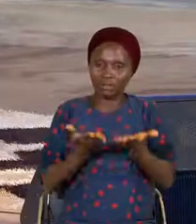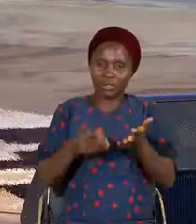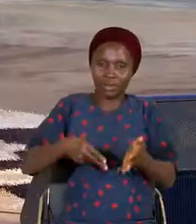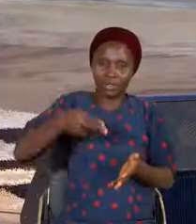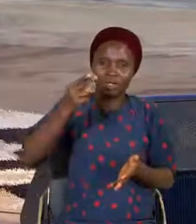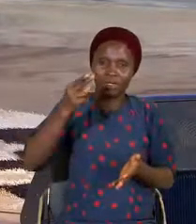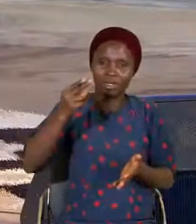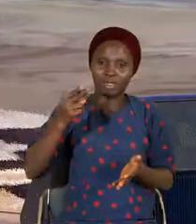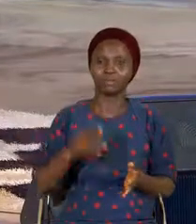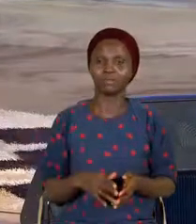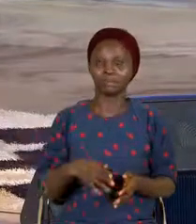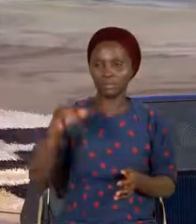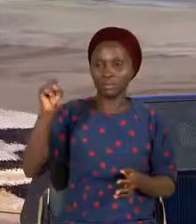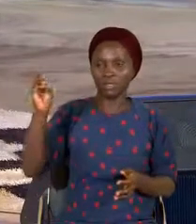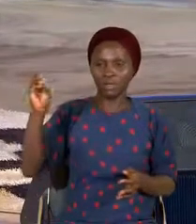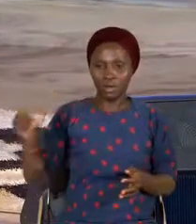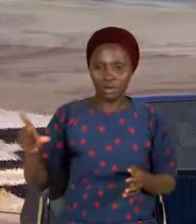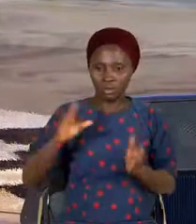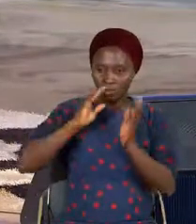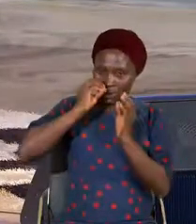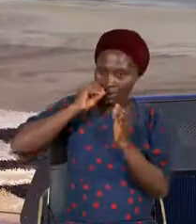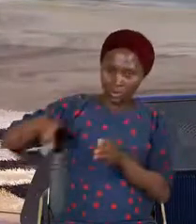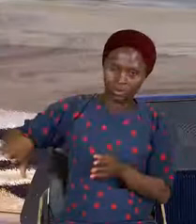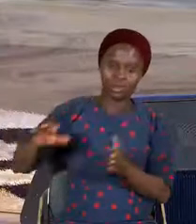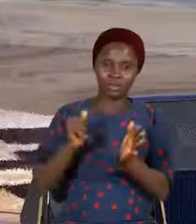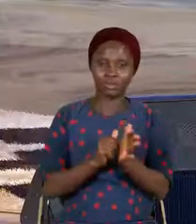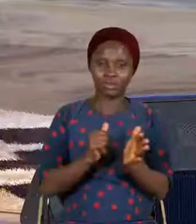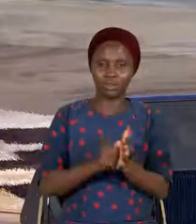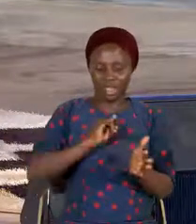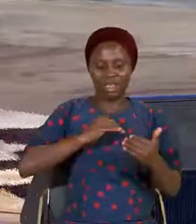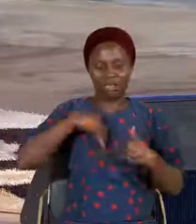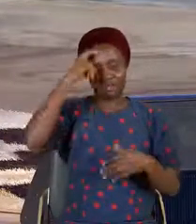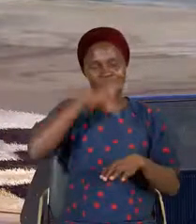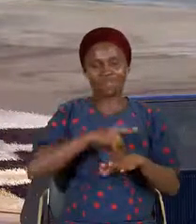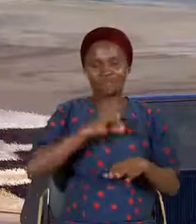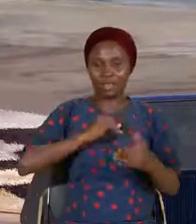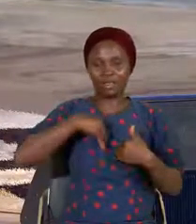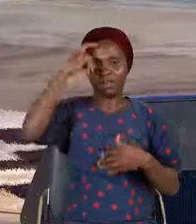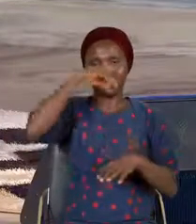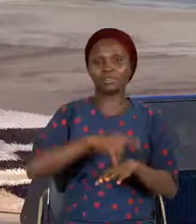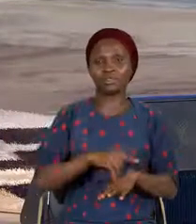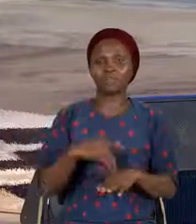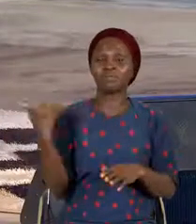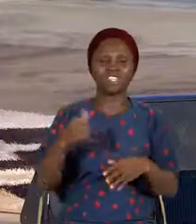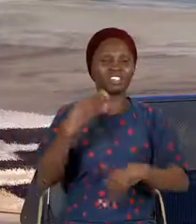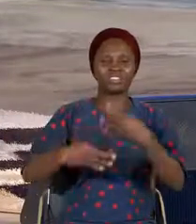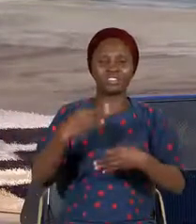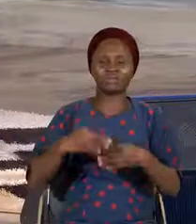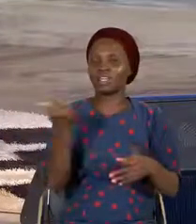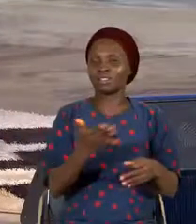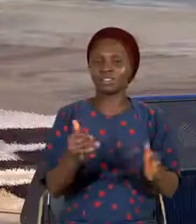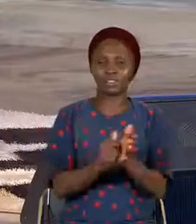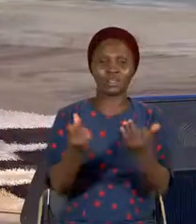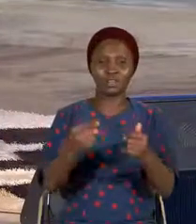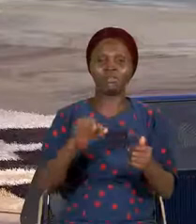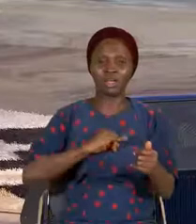contre Dieu. Salomon a abandonné tout cela. J'ai la sagesse. Tout jugement qui vient,